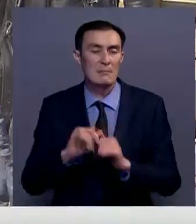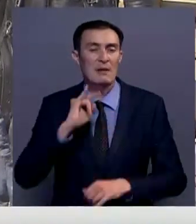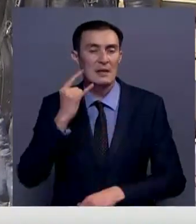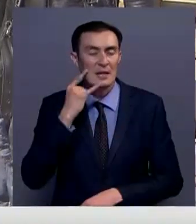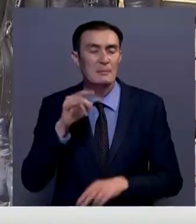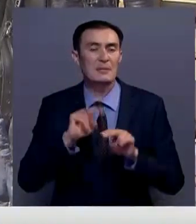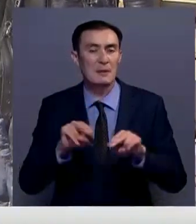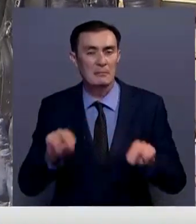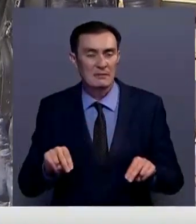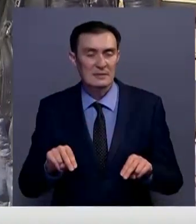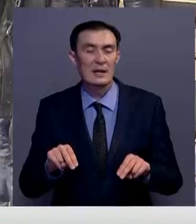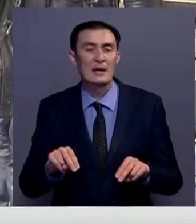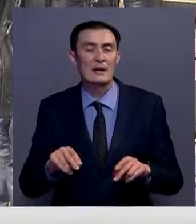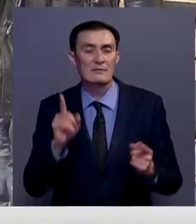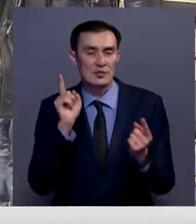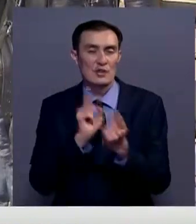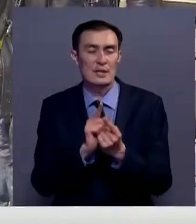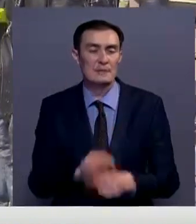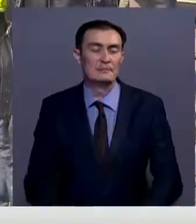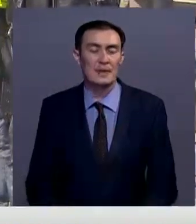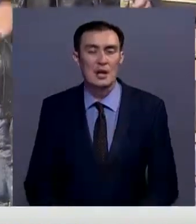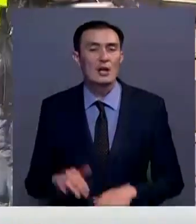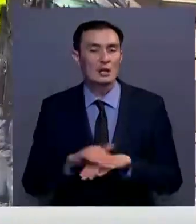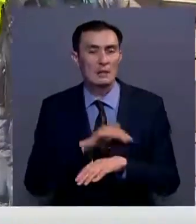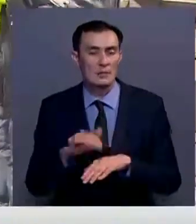петропавловск принимаете до